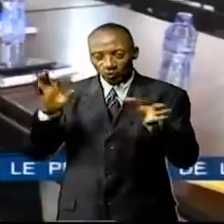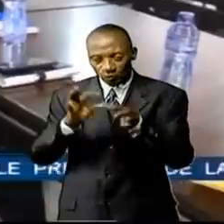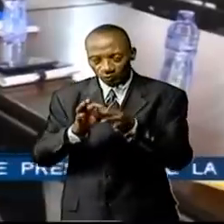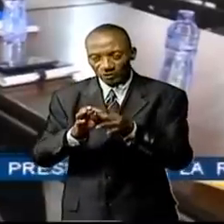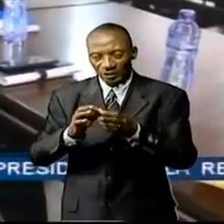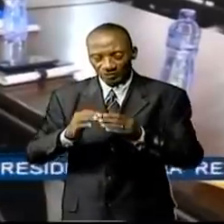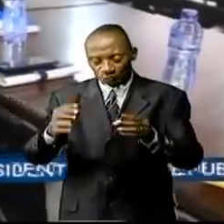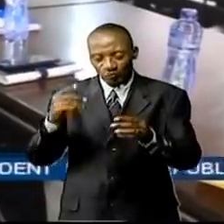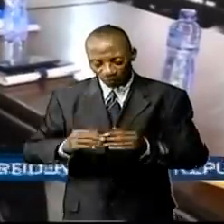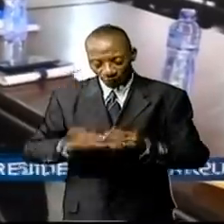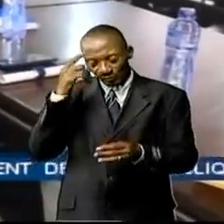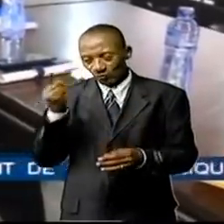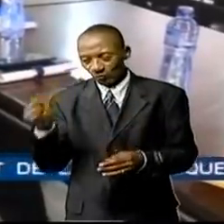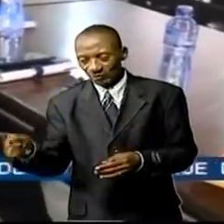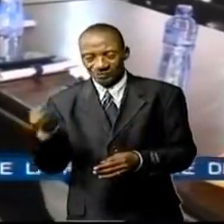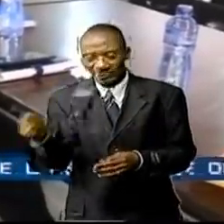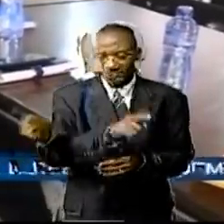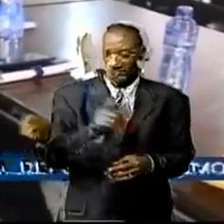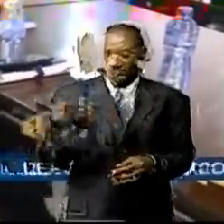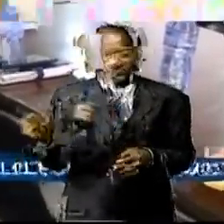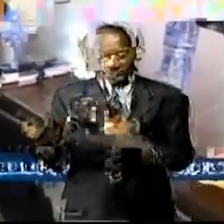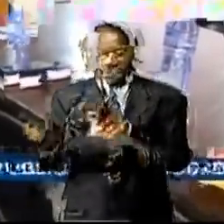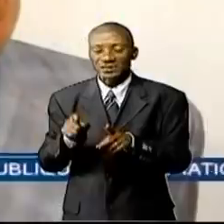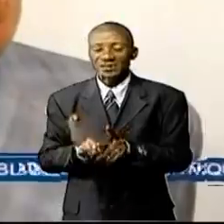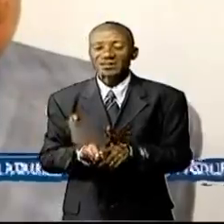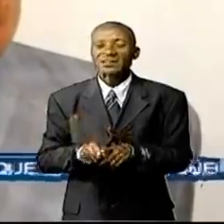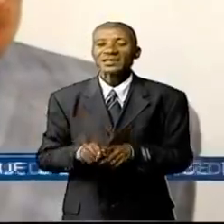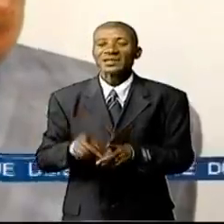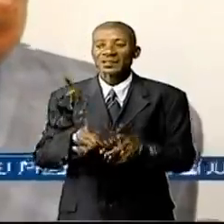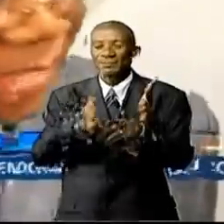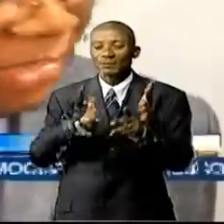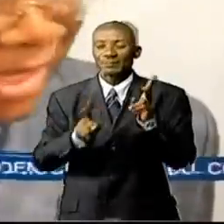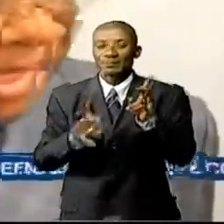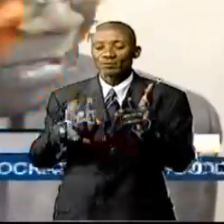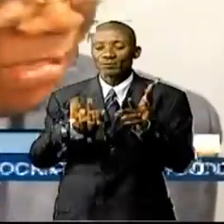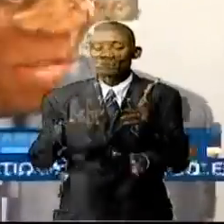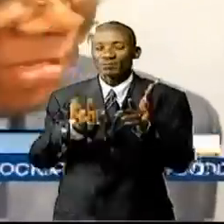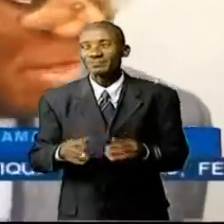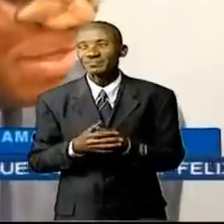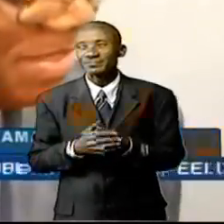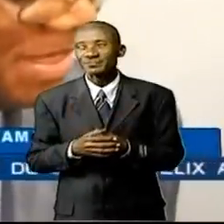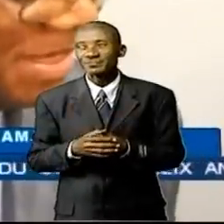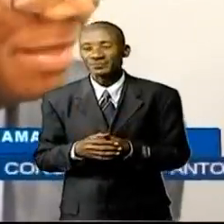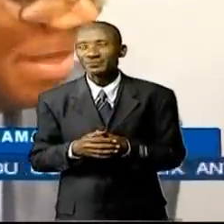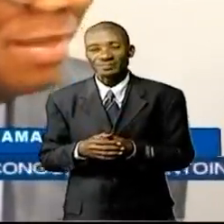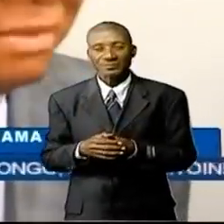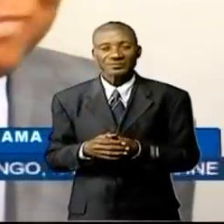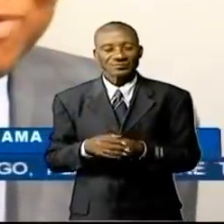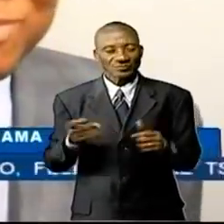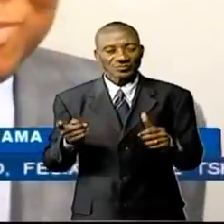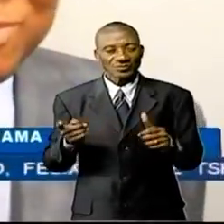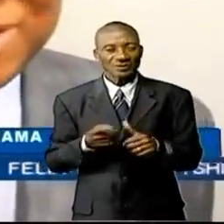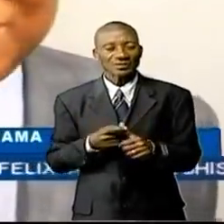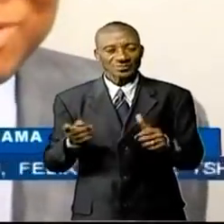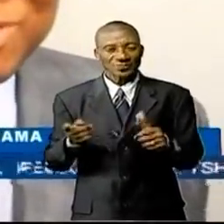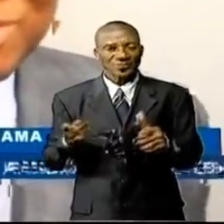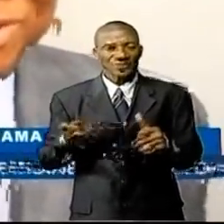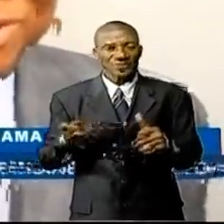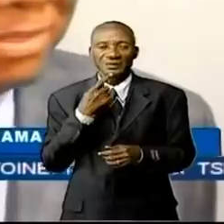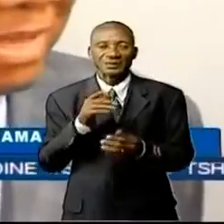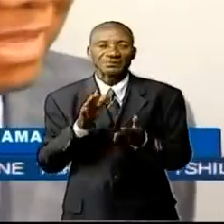parties et de la population congolaise. Mes impressions sont très bonnes. Je voudrais d'abord remercier mon